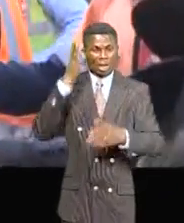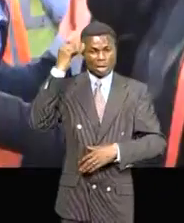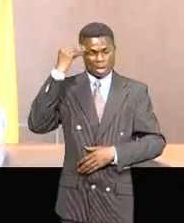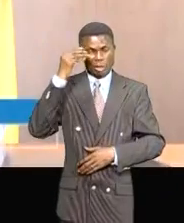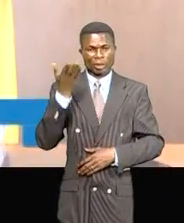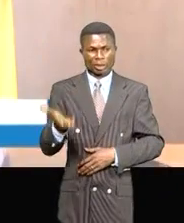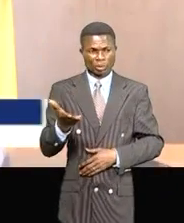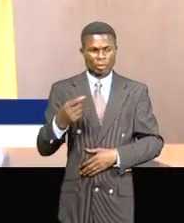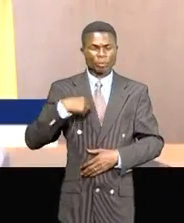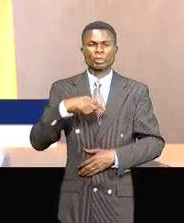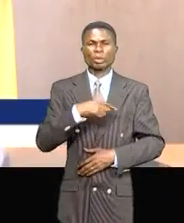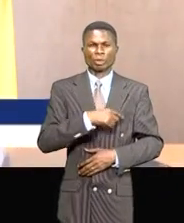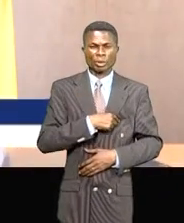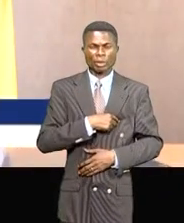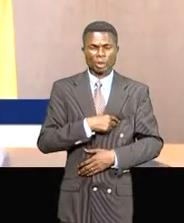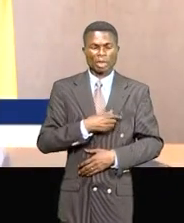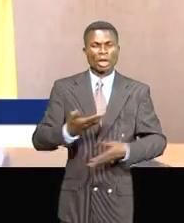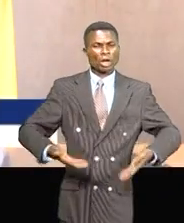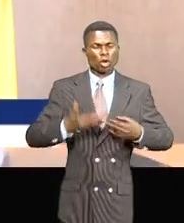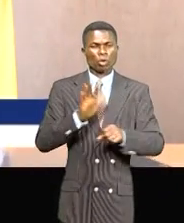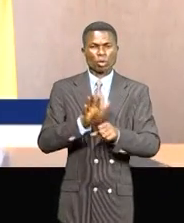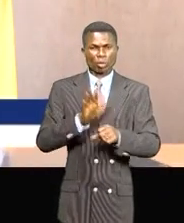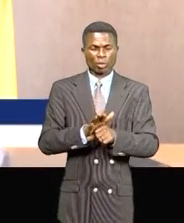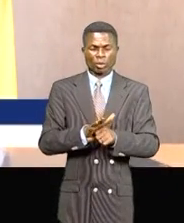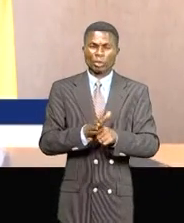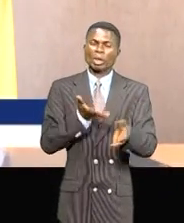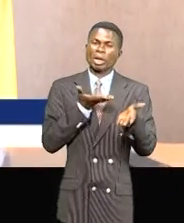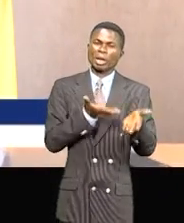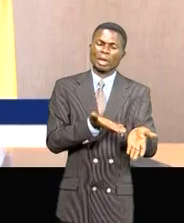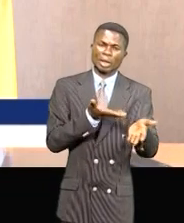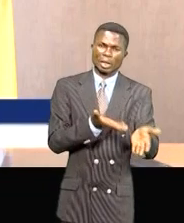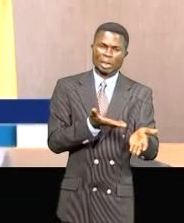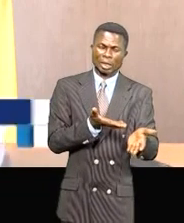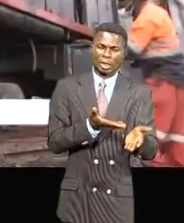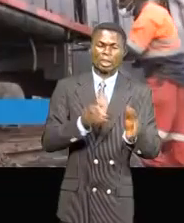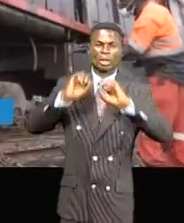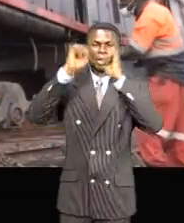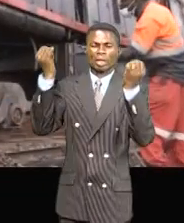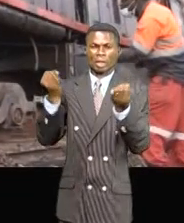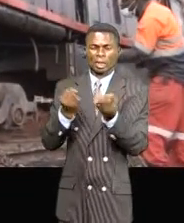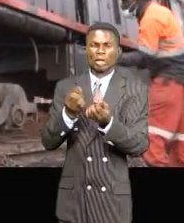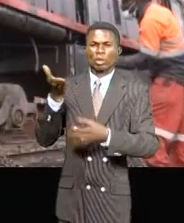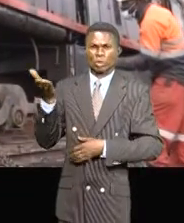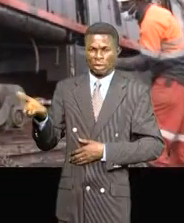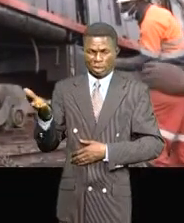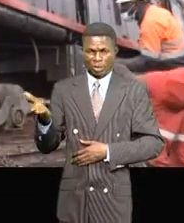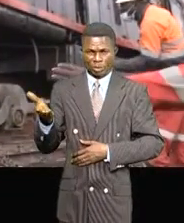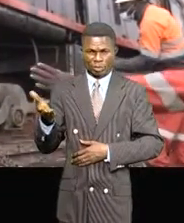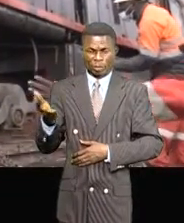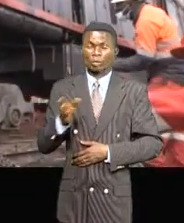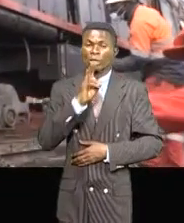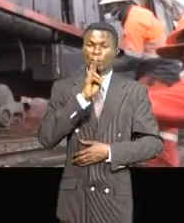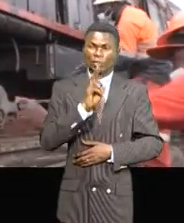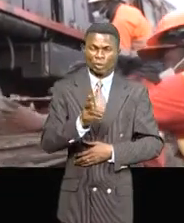avons apprécié l'apport de Tinké Fungurume qui a